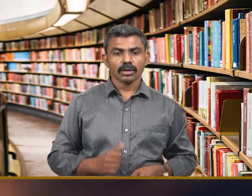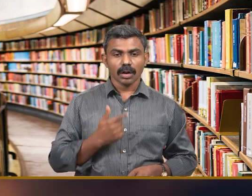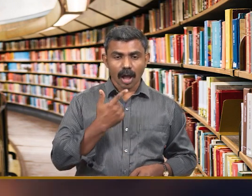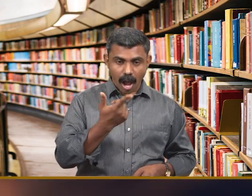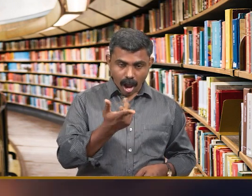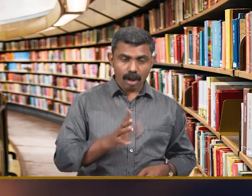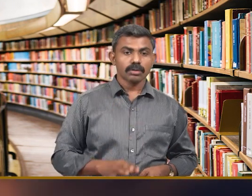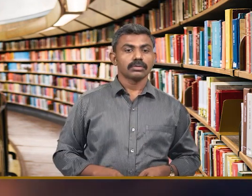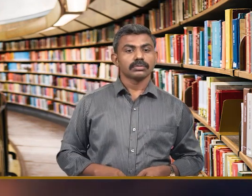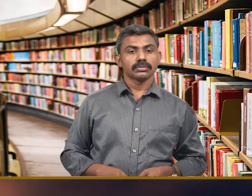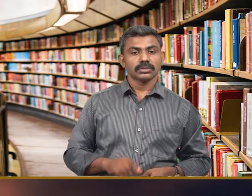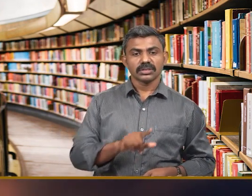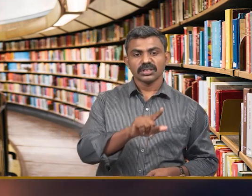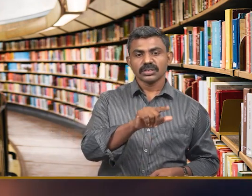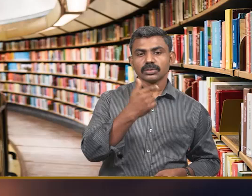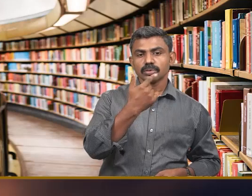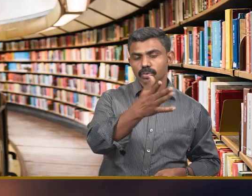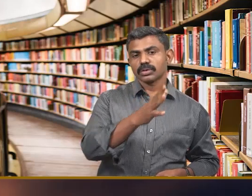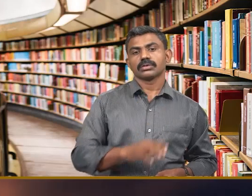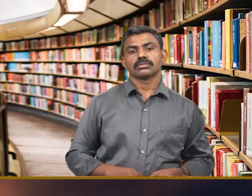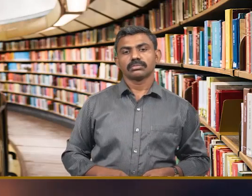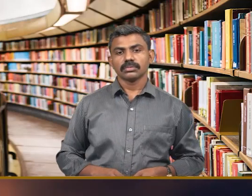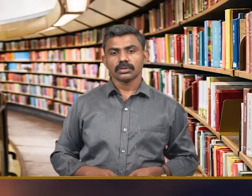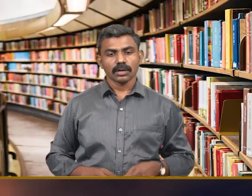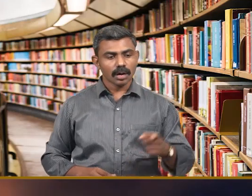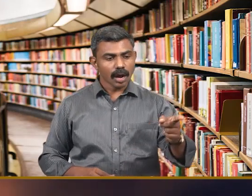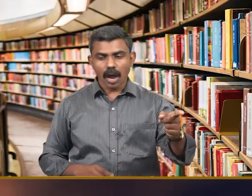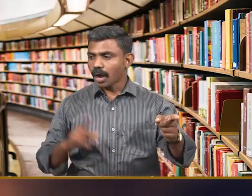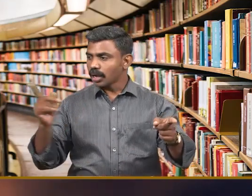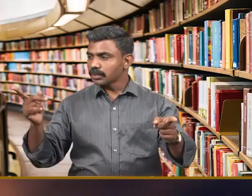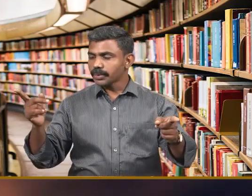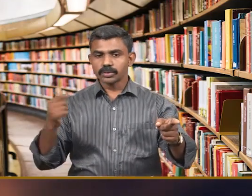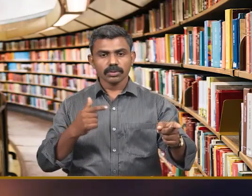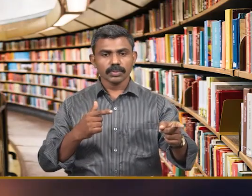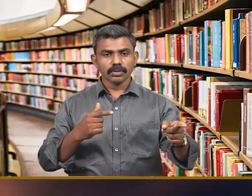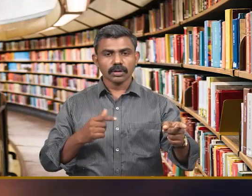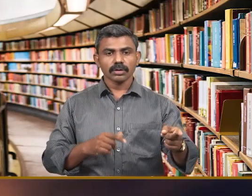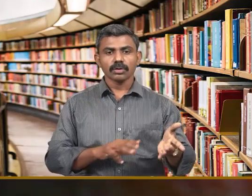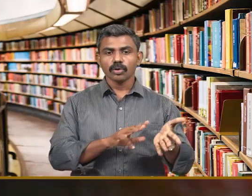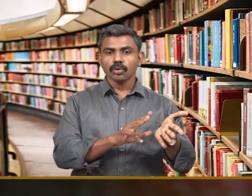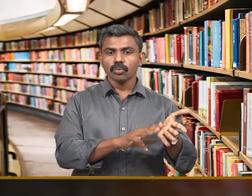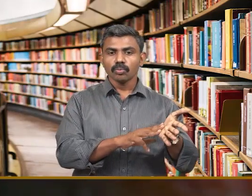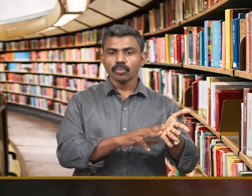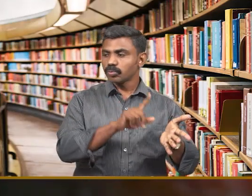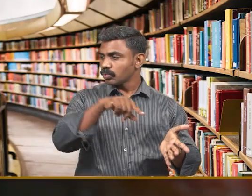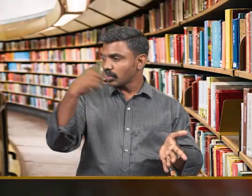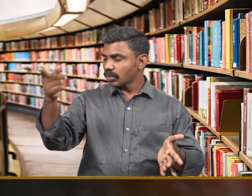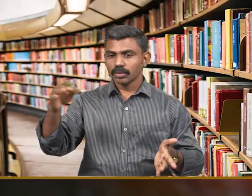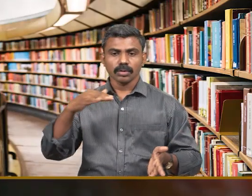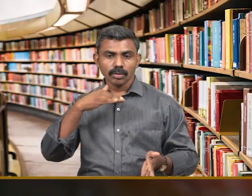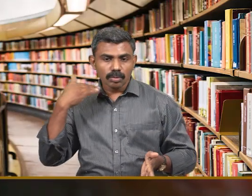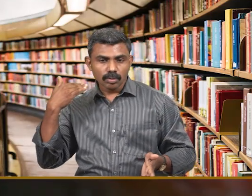அங்கே ஏற்படுத்துகிறாரு, அங்கே அதை பேசுகிறாரு. ஸோ அந்த பேசும்போது என்ன, அந்த இதை கேள்விப்பட்ட முசோலினி என்ன பண்ணுறாரு,